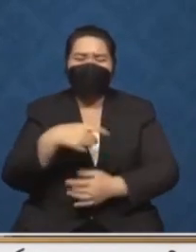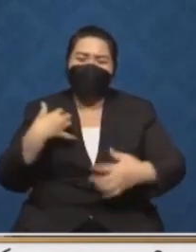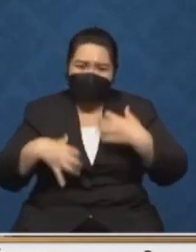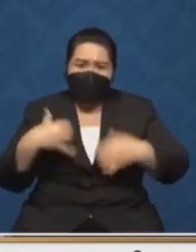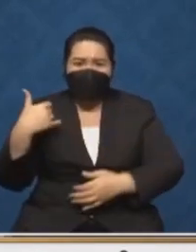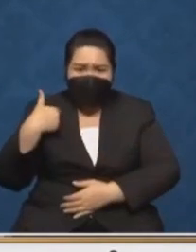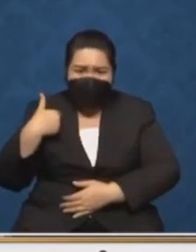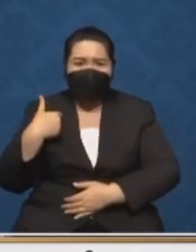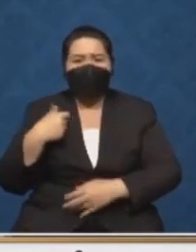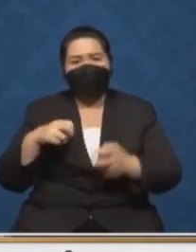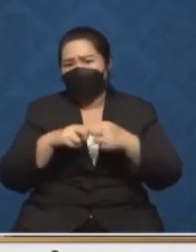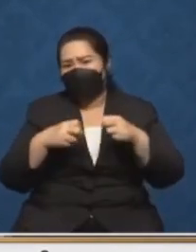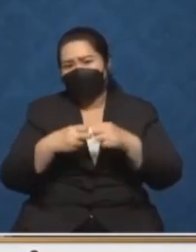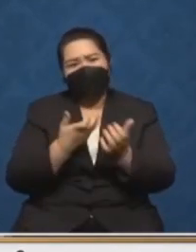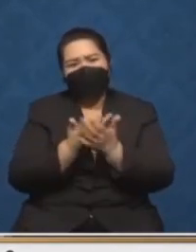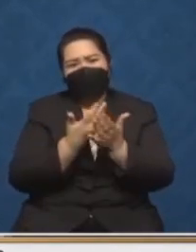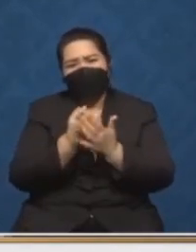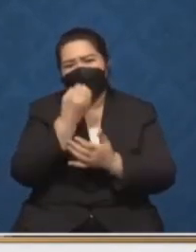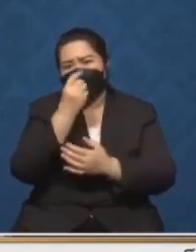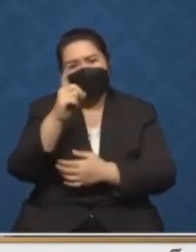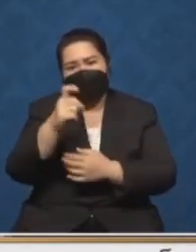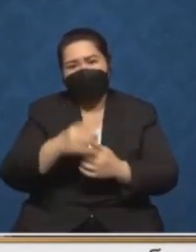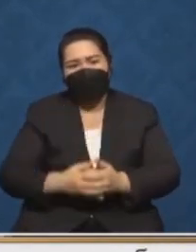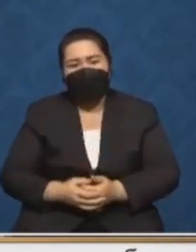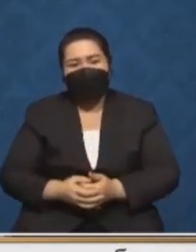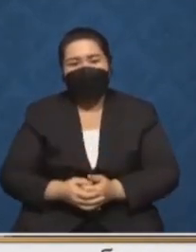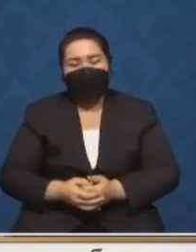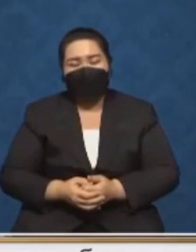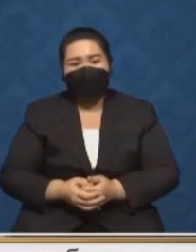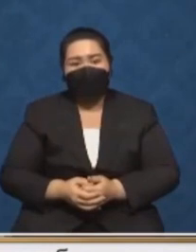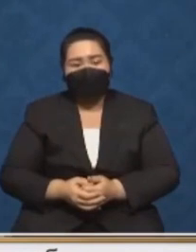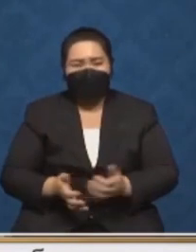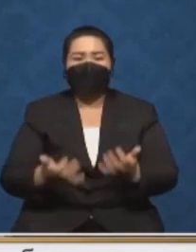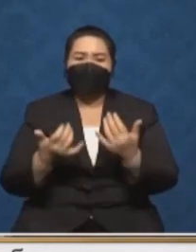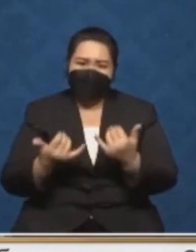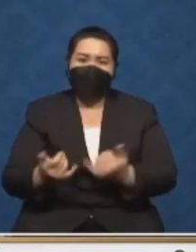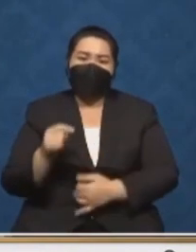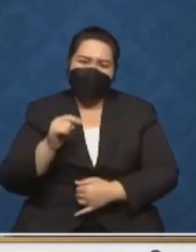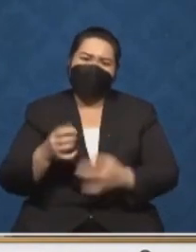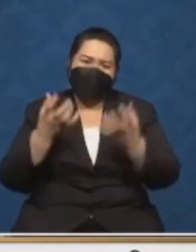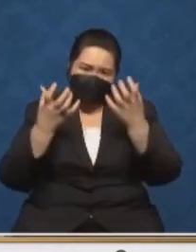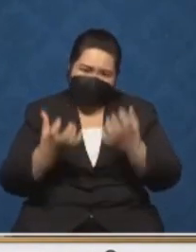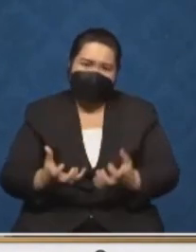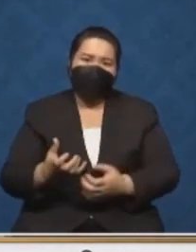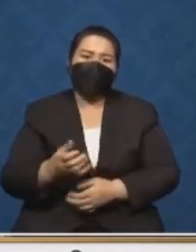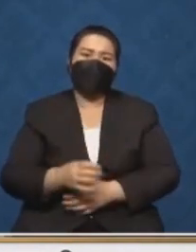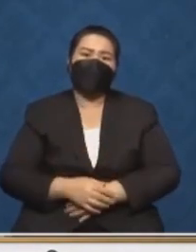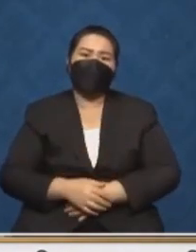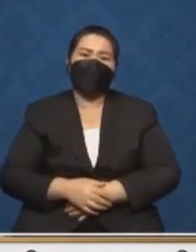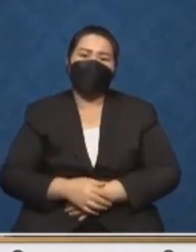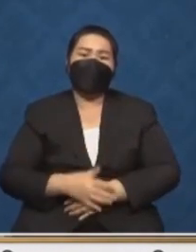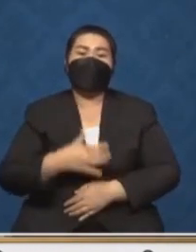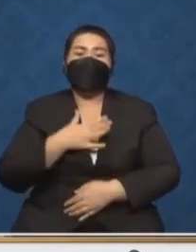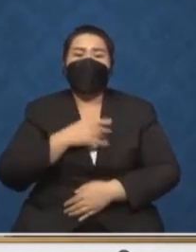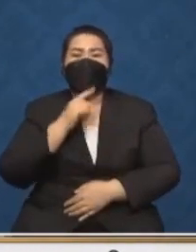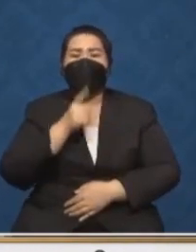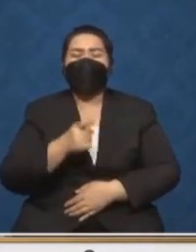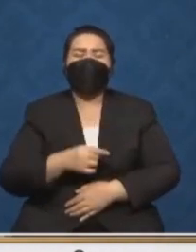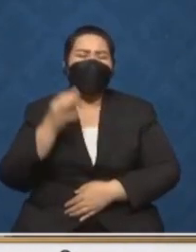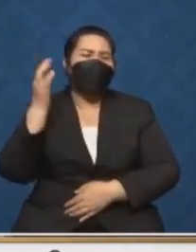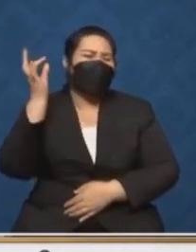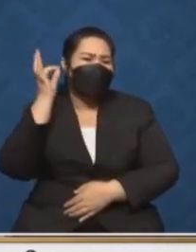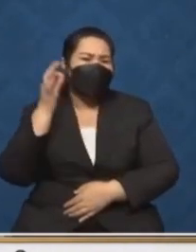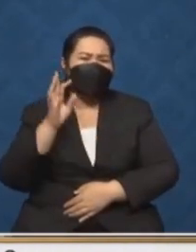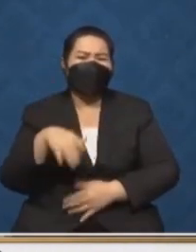้อนเลือดตากำลงจากอเด็นถ้พอรทาน อัี้คือเป็นพระเด็นว่า ผมกได้อยากยิคำว่า